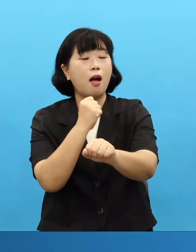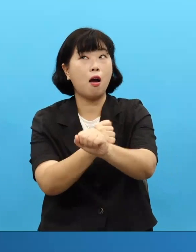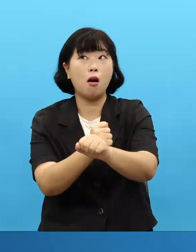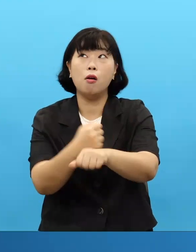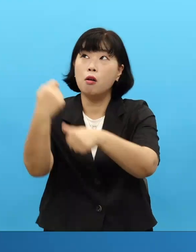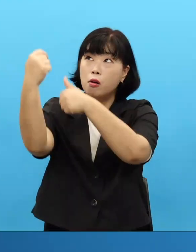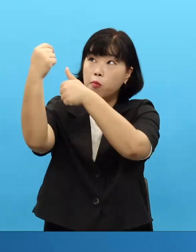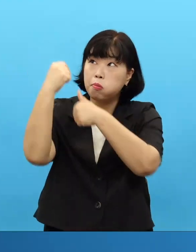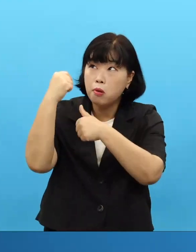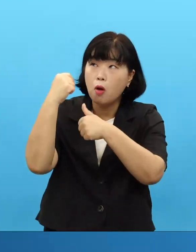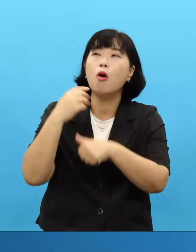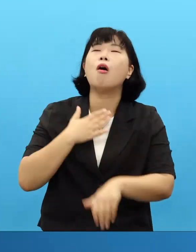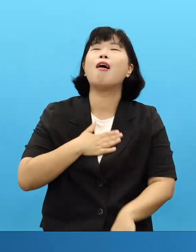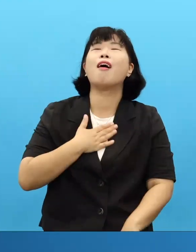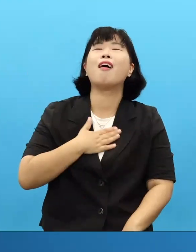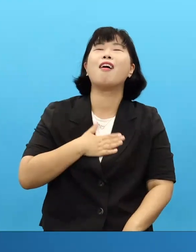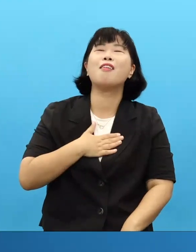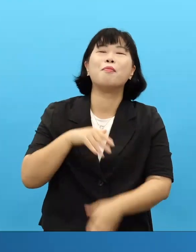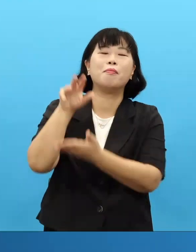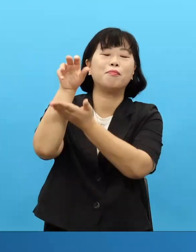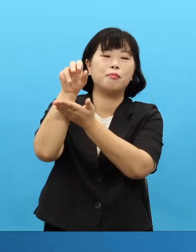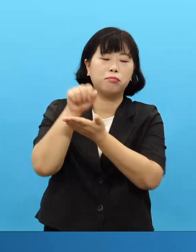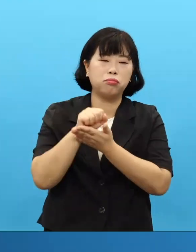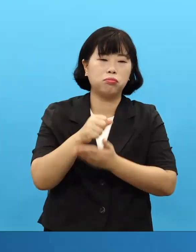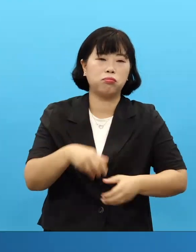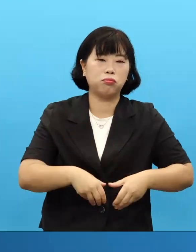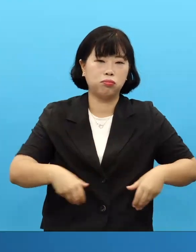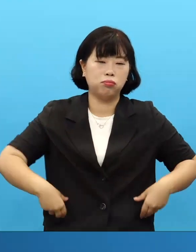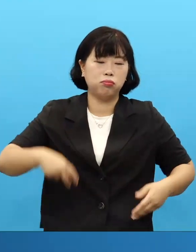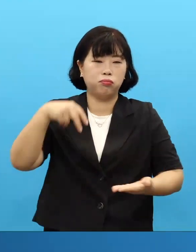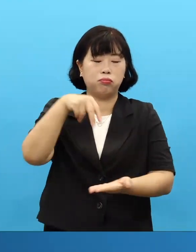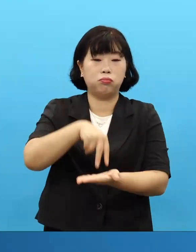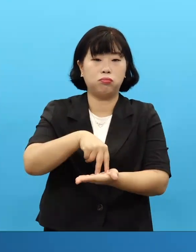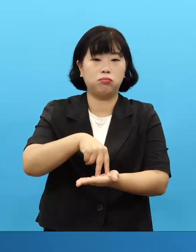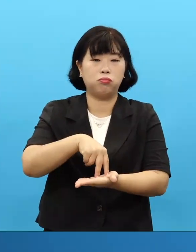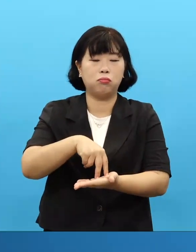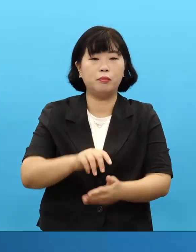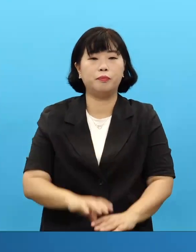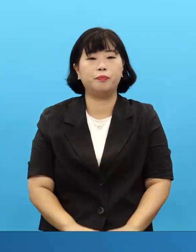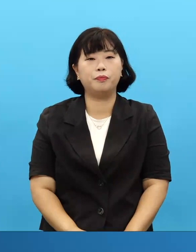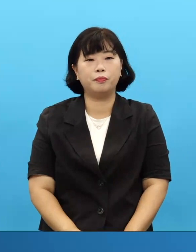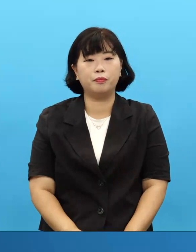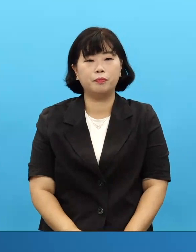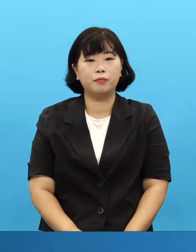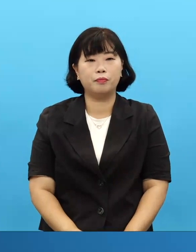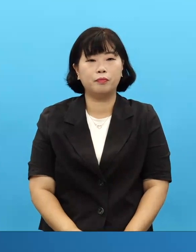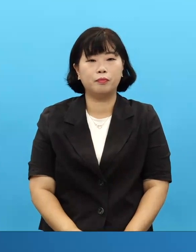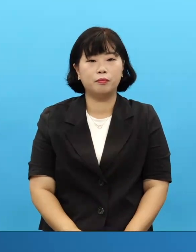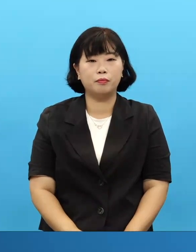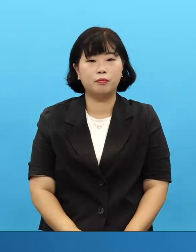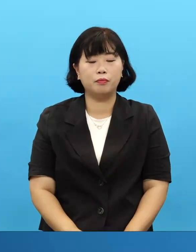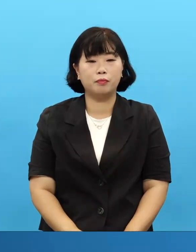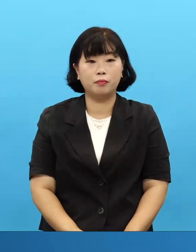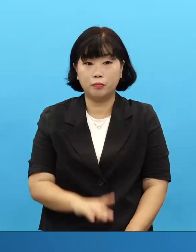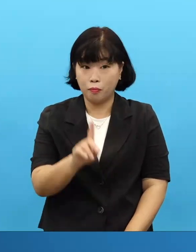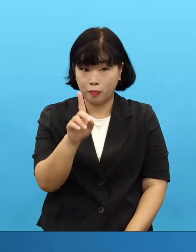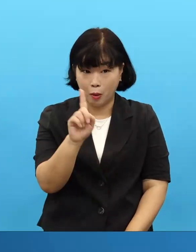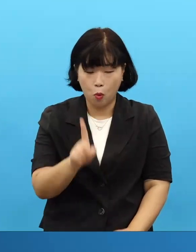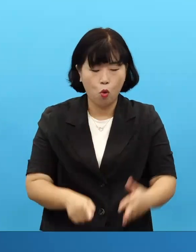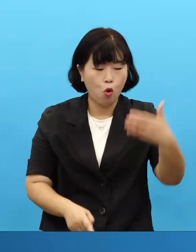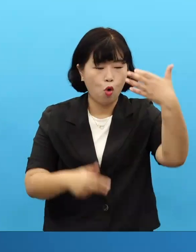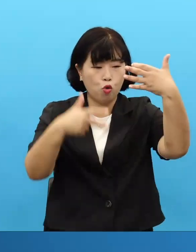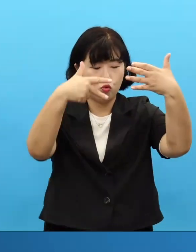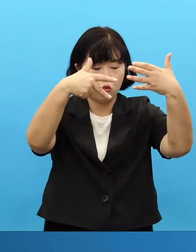is our walk of faith. 우리가 말씀 속에서 하나님의 것을 정확하게 잡았을 때 하나님이 그걸 확인해 주시는 겁니다. When